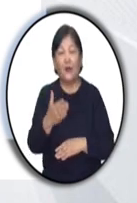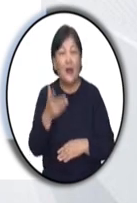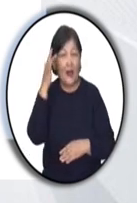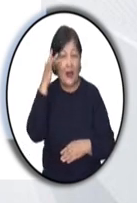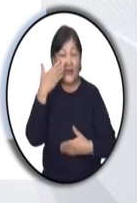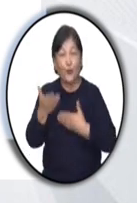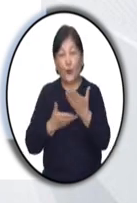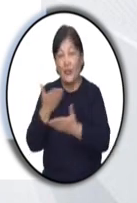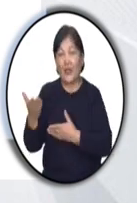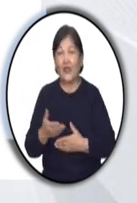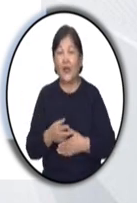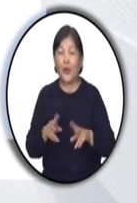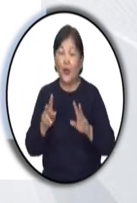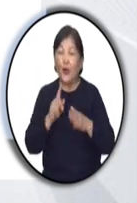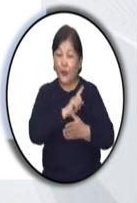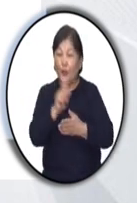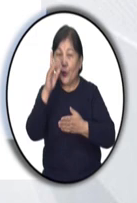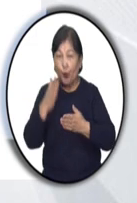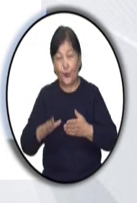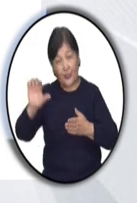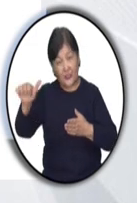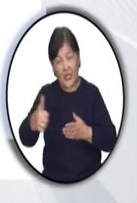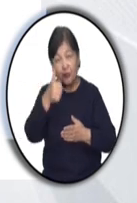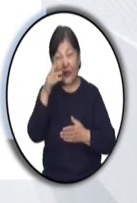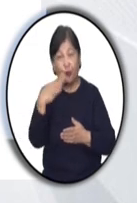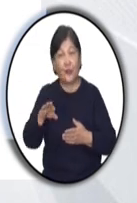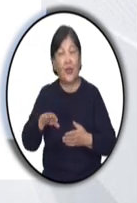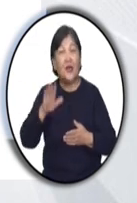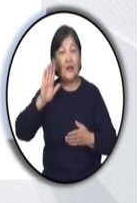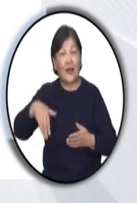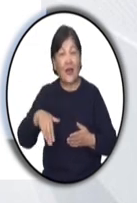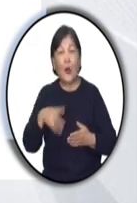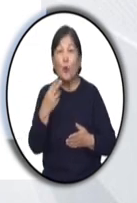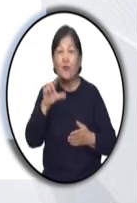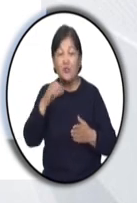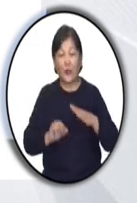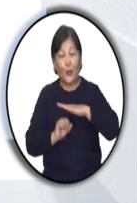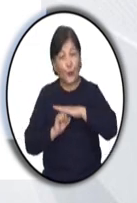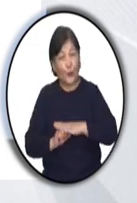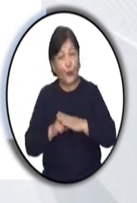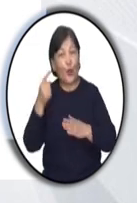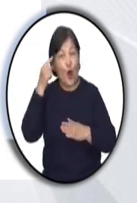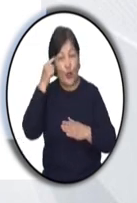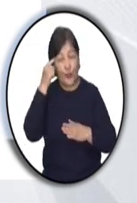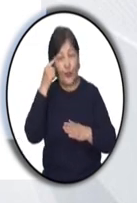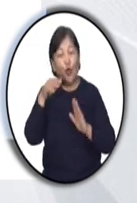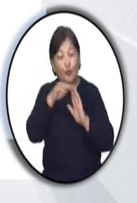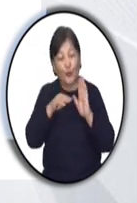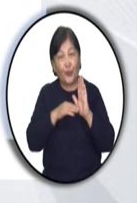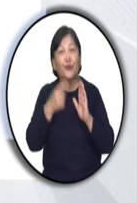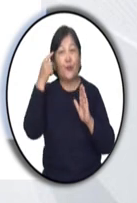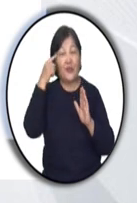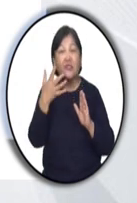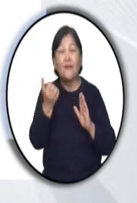За тэгвэл өнөөдрийнхэн хичээл дээр бүгдээрээ гадаад худалдааны одоо үр дүн, үр ашиг тааш нэмгдүүлэхийн тулд дараах үндсэн одоо